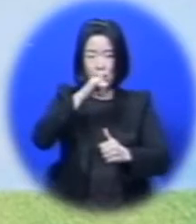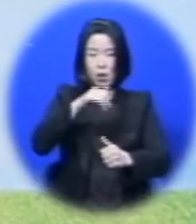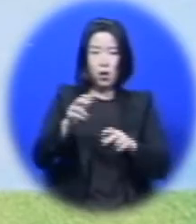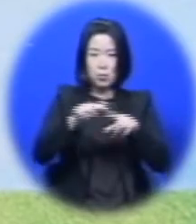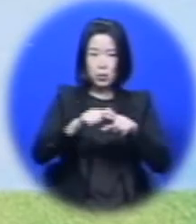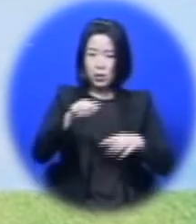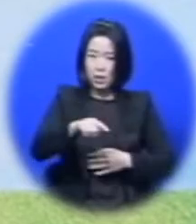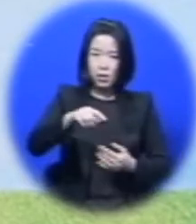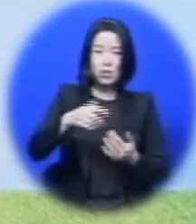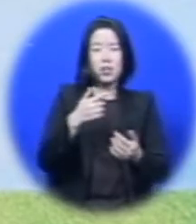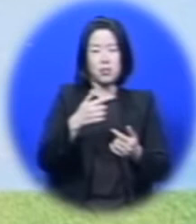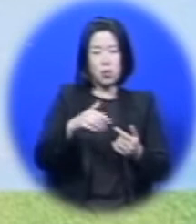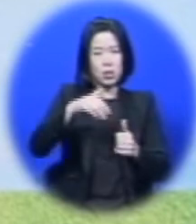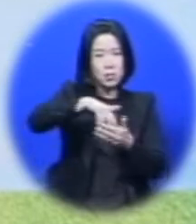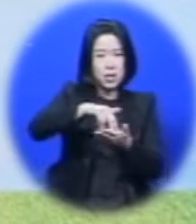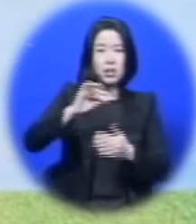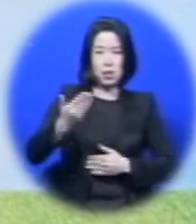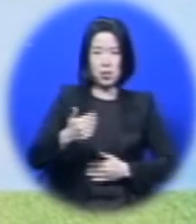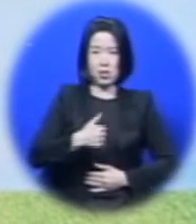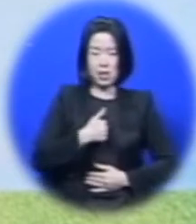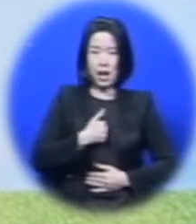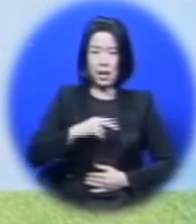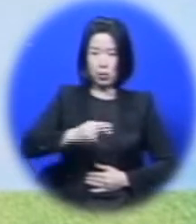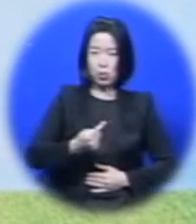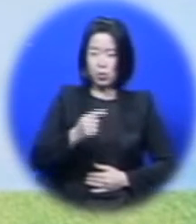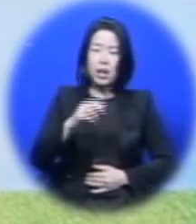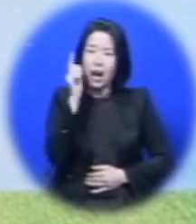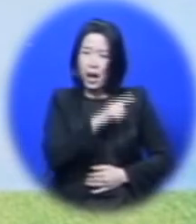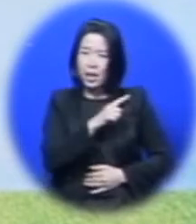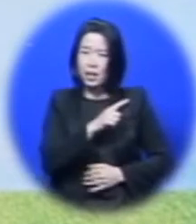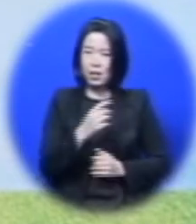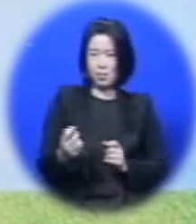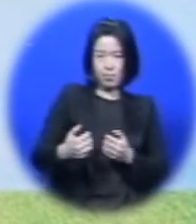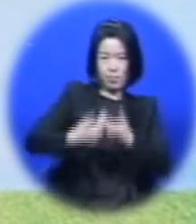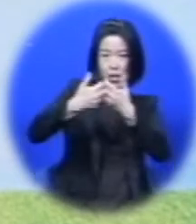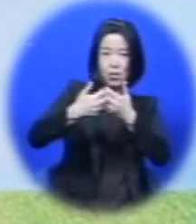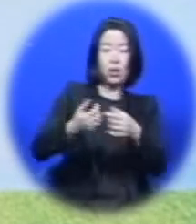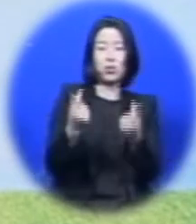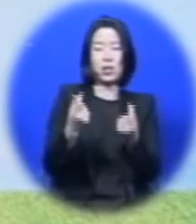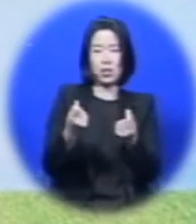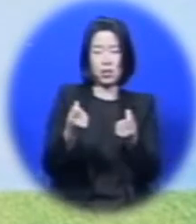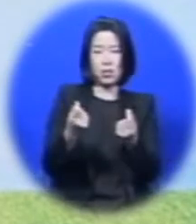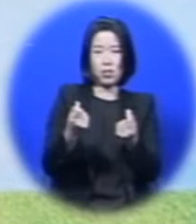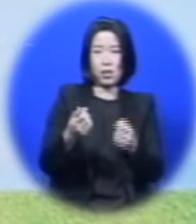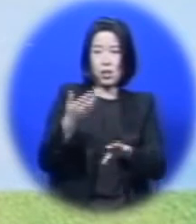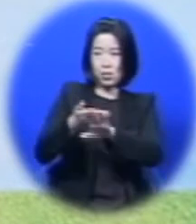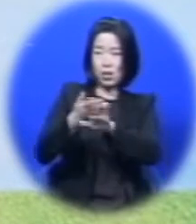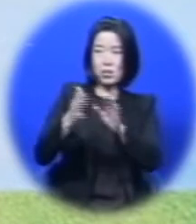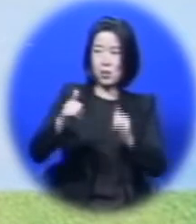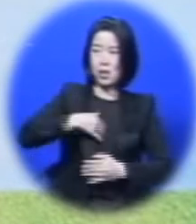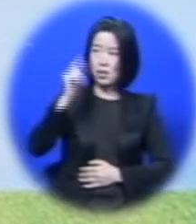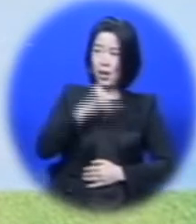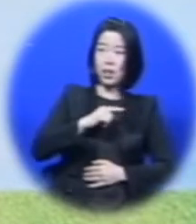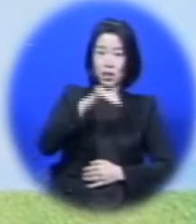이런 형편이 되면은 자기도 이 사람도 악하게 하는 거죠. 뭐 상대방이 나를 악하게 하는데